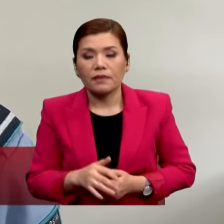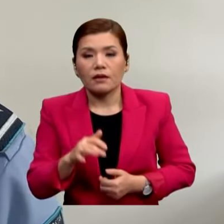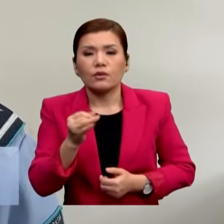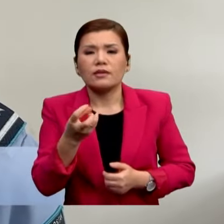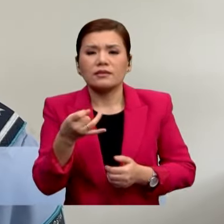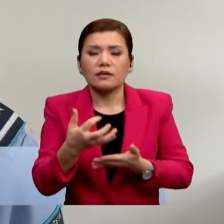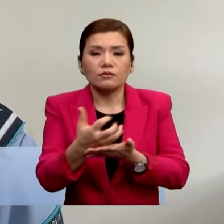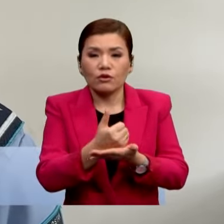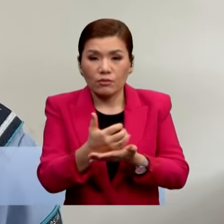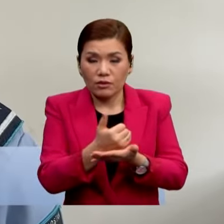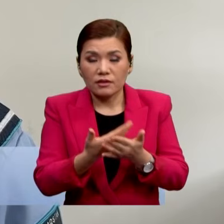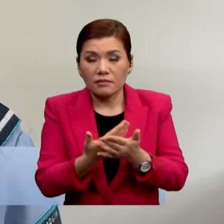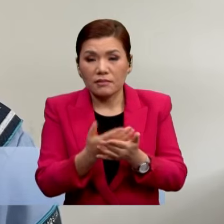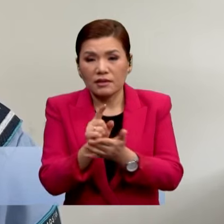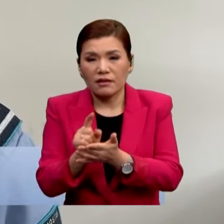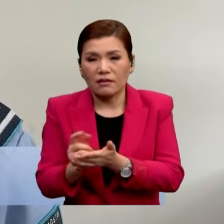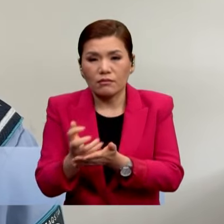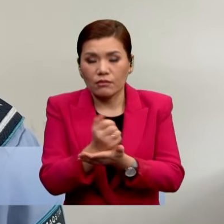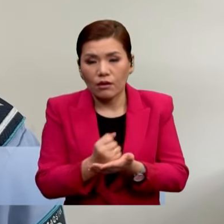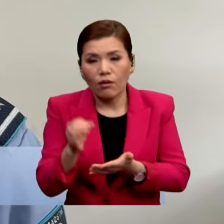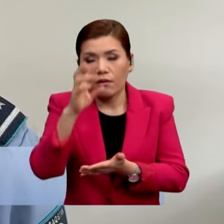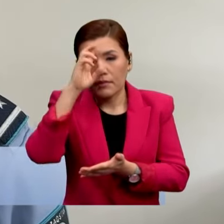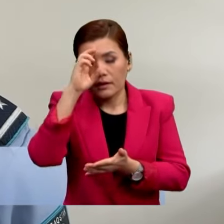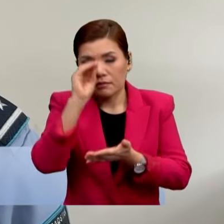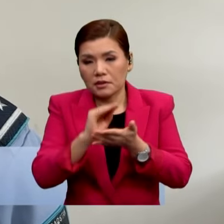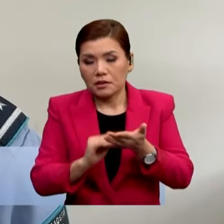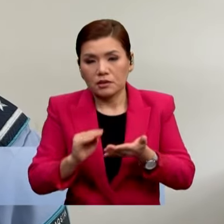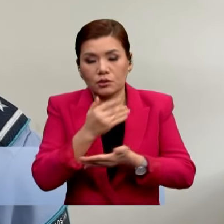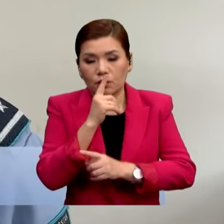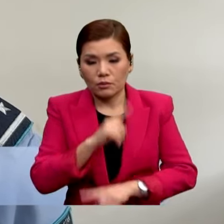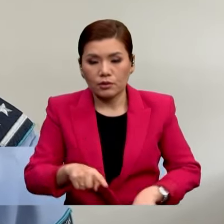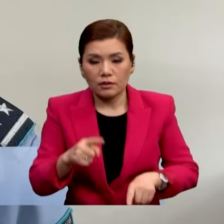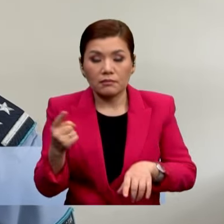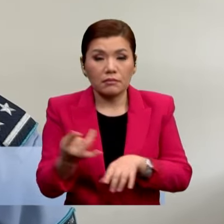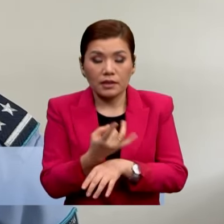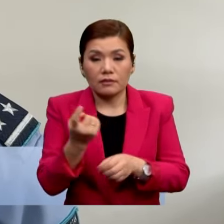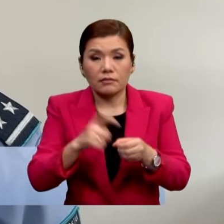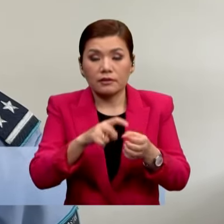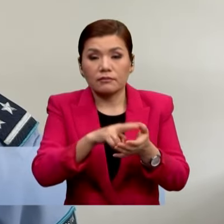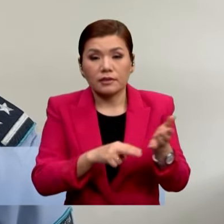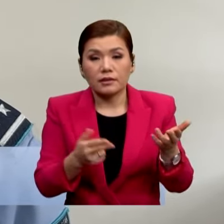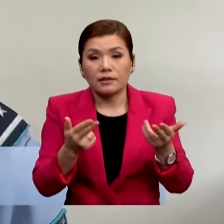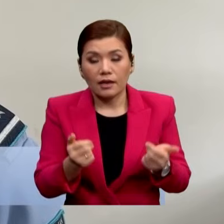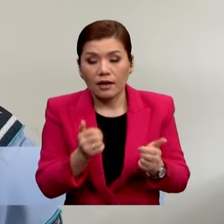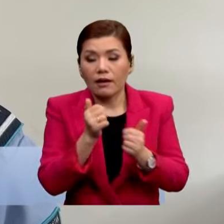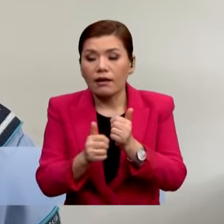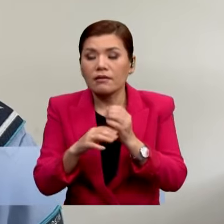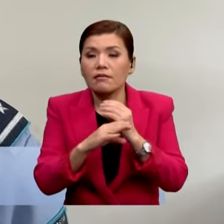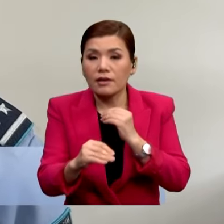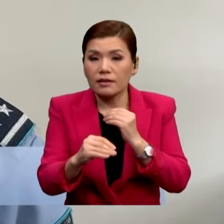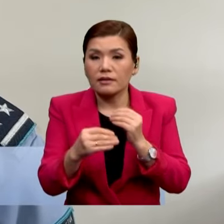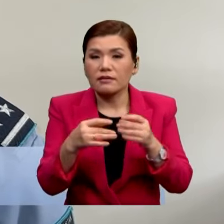Утилизационный сбор төленбеген жағдайда мемлекеттік номер берілмейді. Ол алғашқы тіркеуден өткен жағдайда әрбір автокөлікке